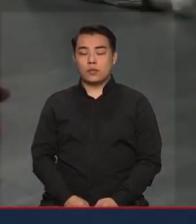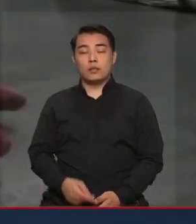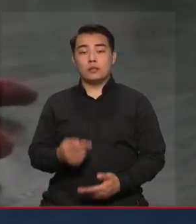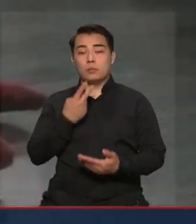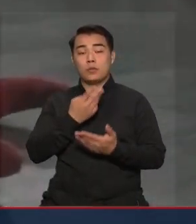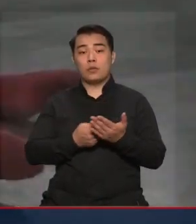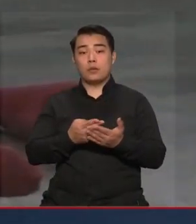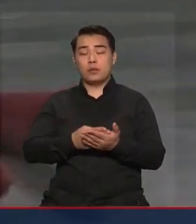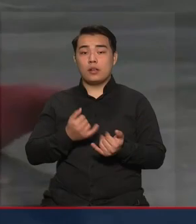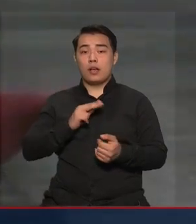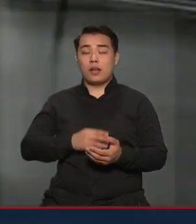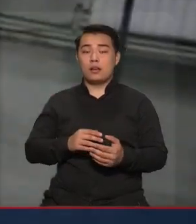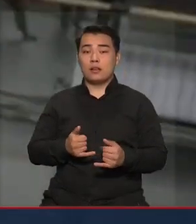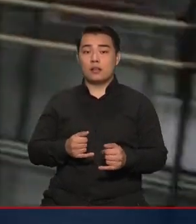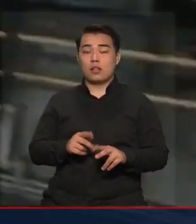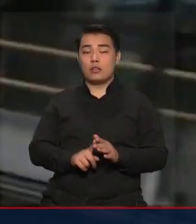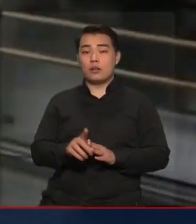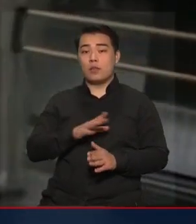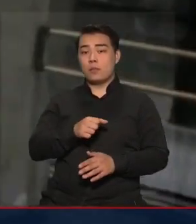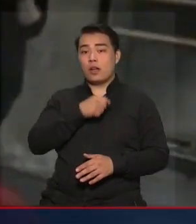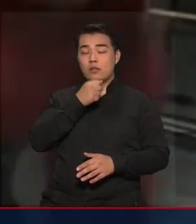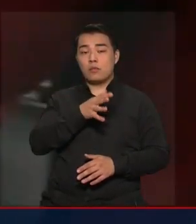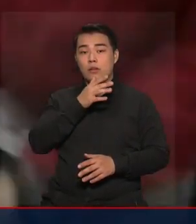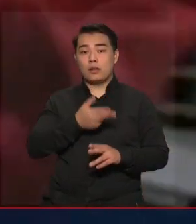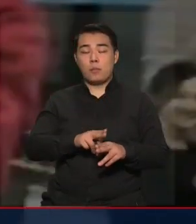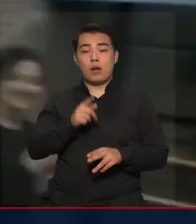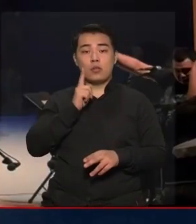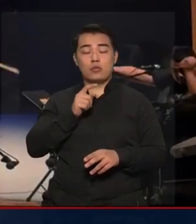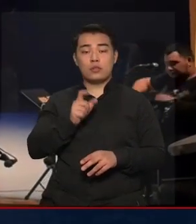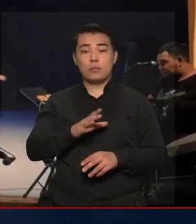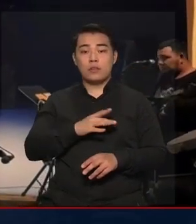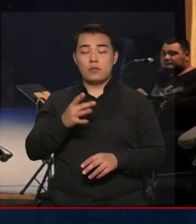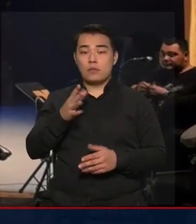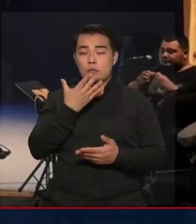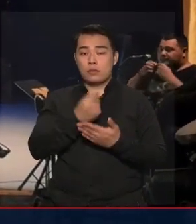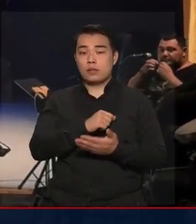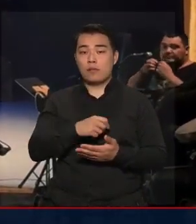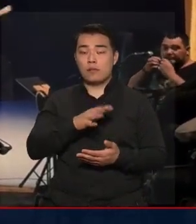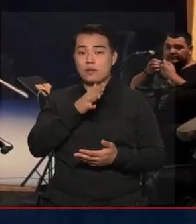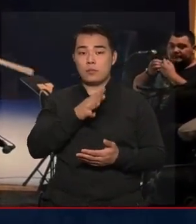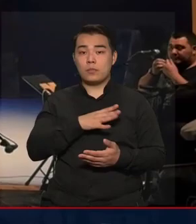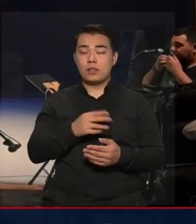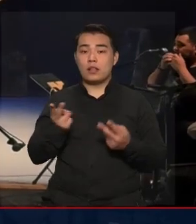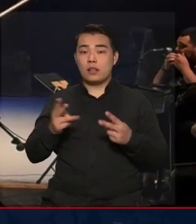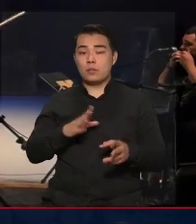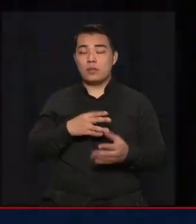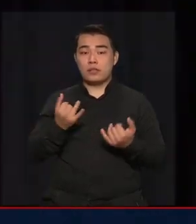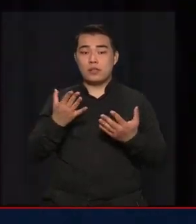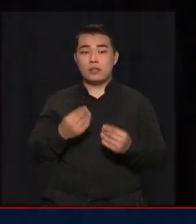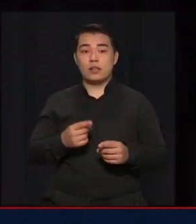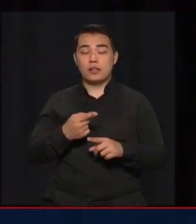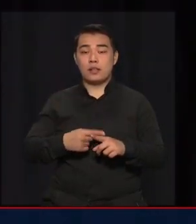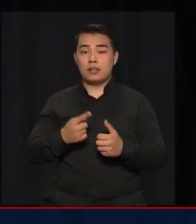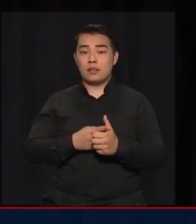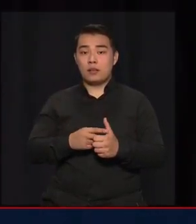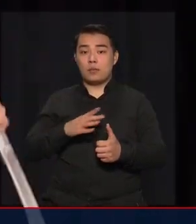Творческая карьера Адилета Таменова началась в подростковом возрасте. Тогда молодой человек практически все свое время уделял танцам. И сегодня его имя широко